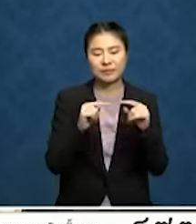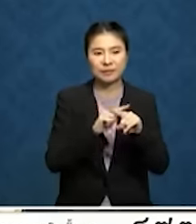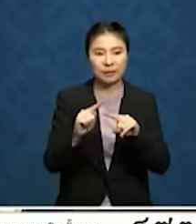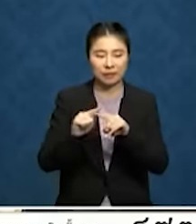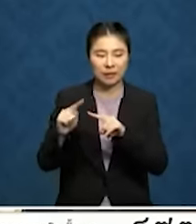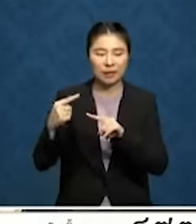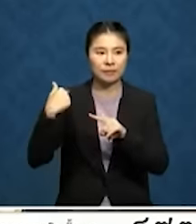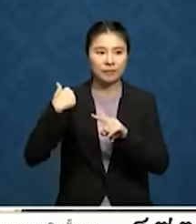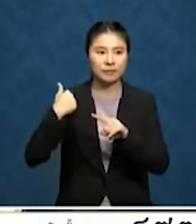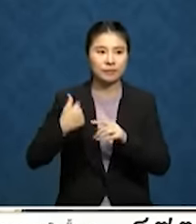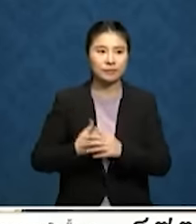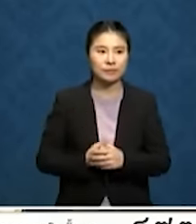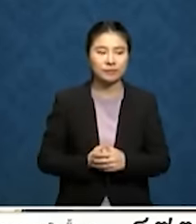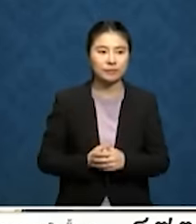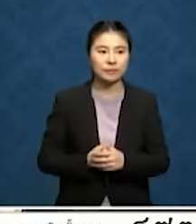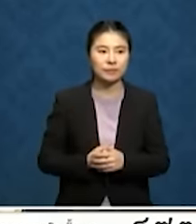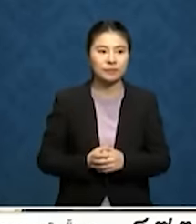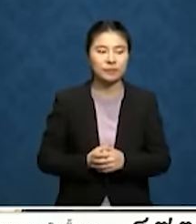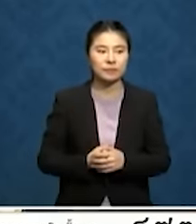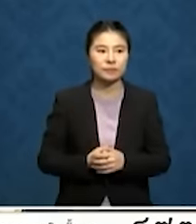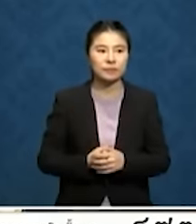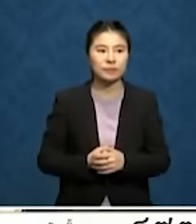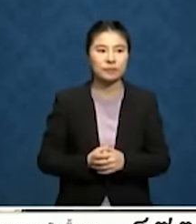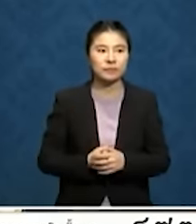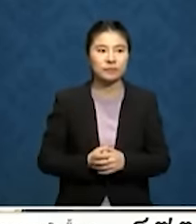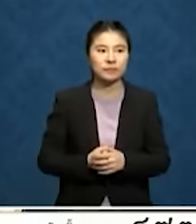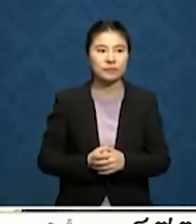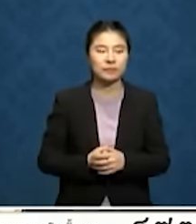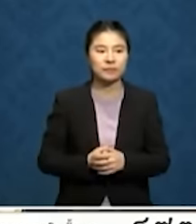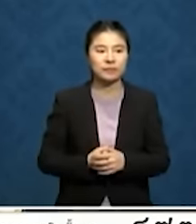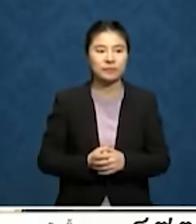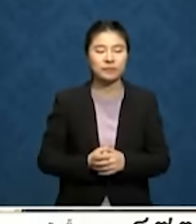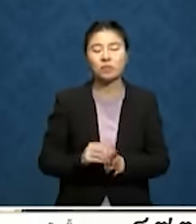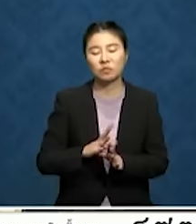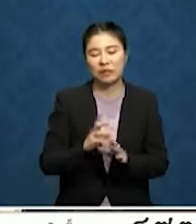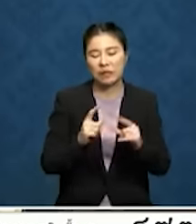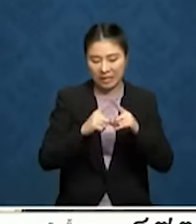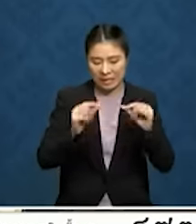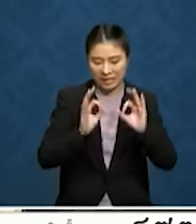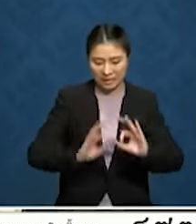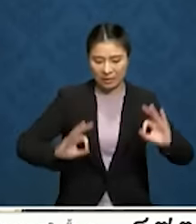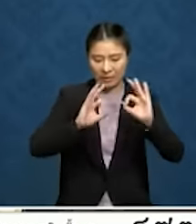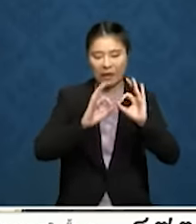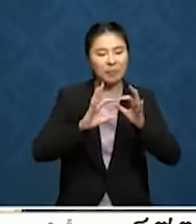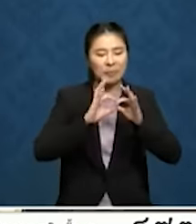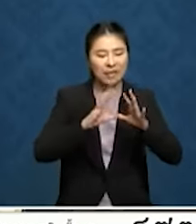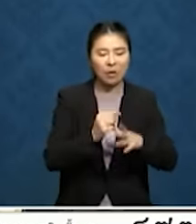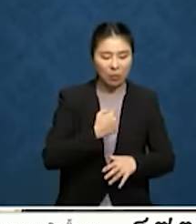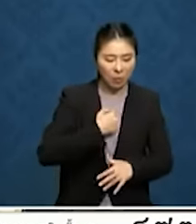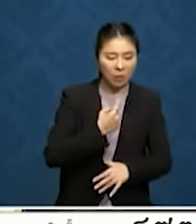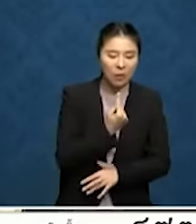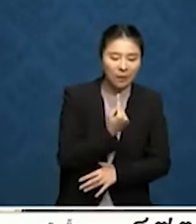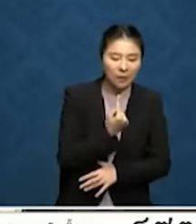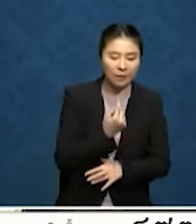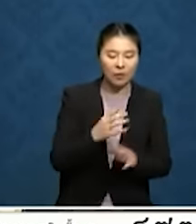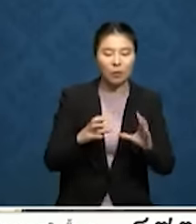ในวันนี้ท่านประธานครับเรื่องนี้ไม่ใช่เรื่องของผมหรือเพื่อนสมาชิกคนใดคนหนึ่งไม่ได้เป็นเรื่องของพรร